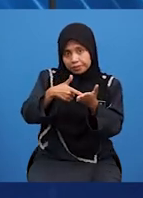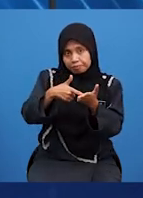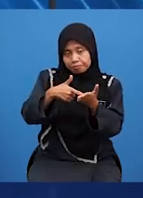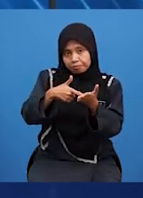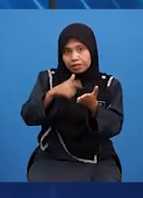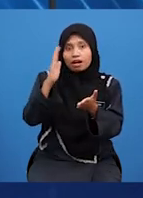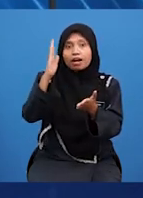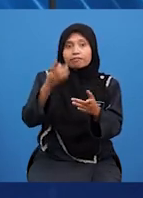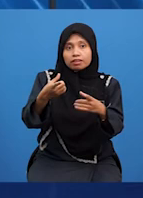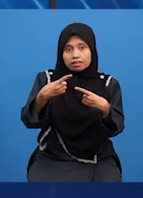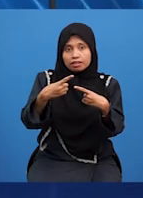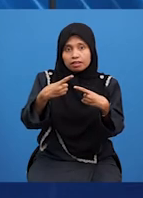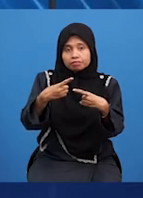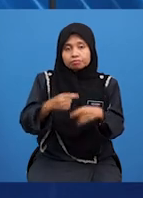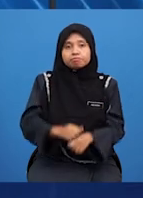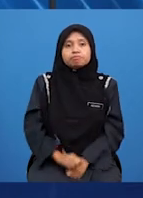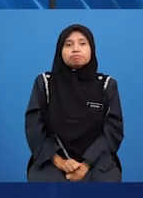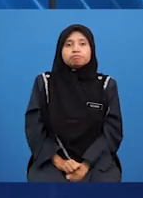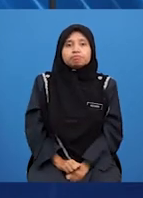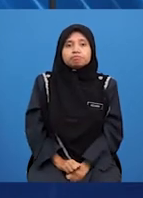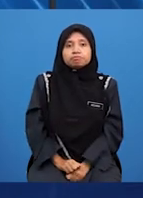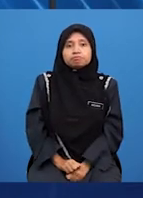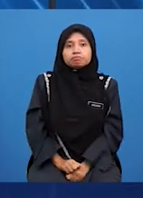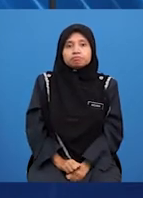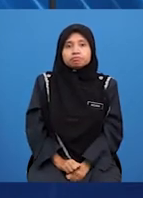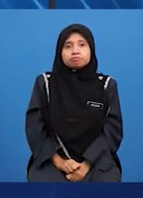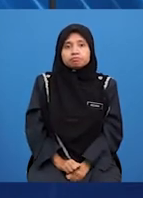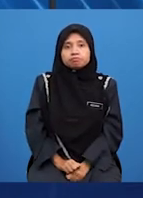akan datang. Ingat kami, ingat kanvas